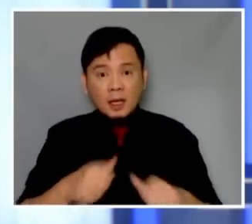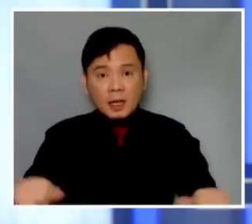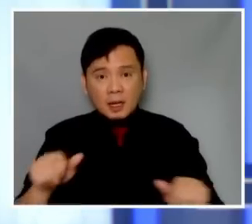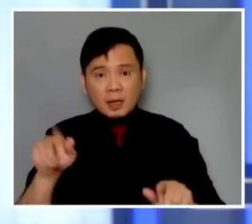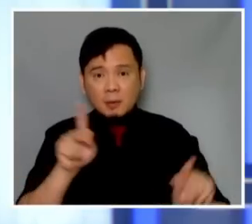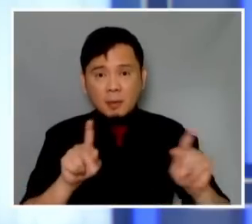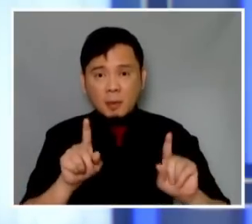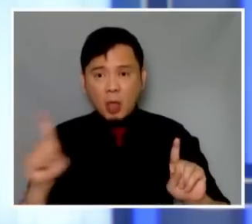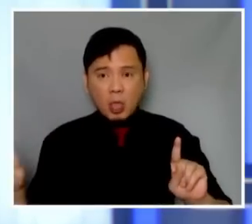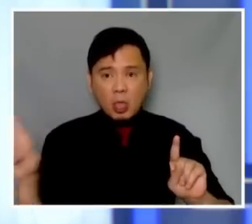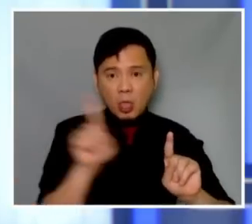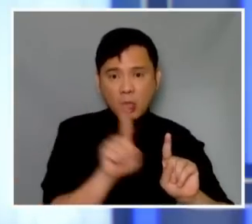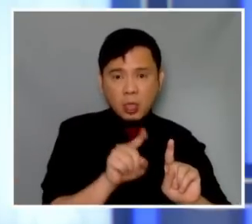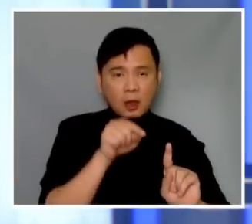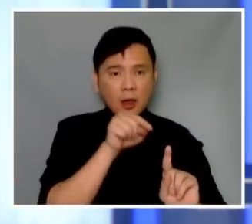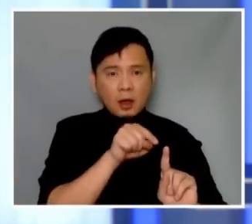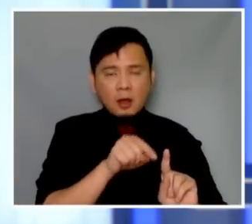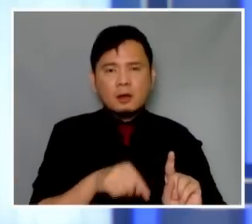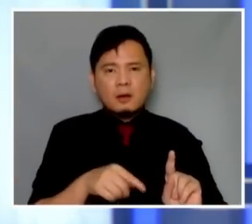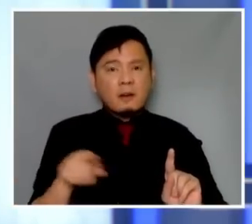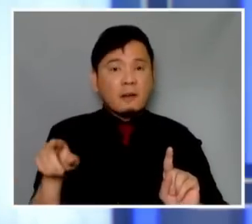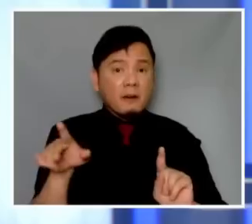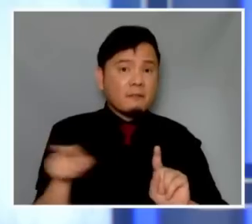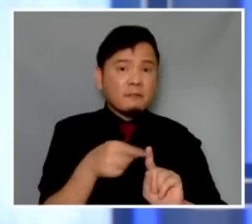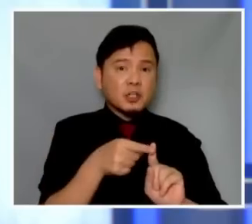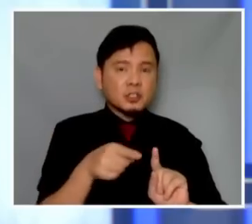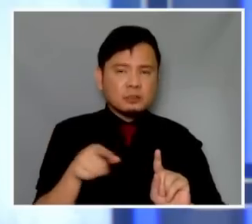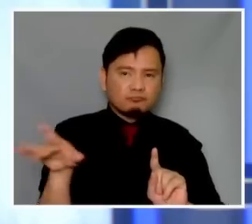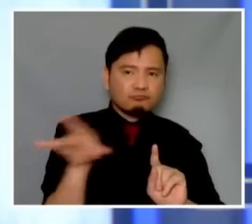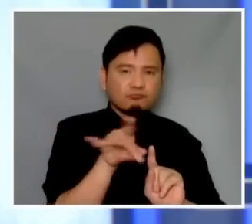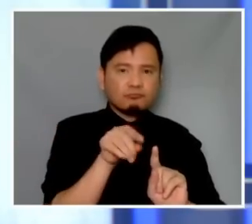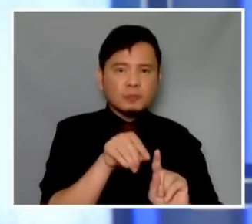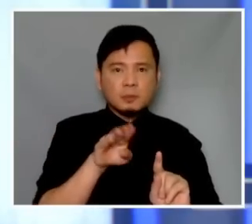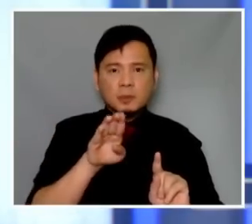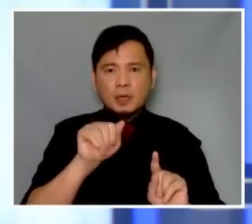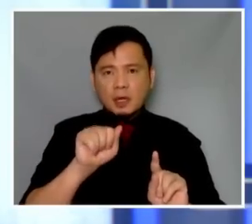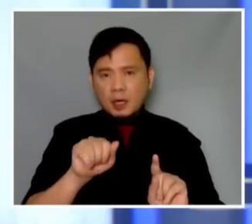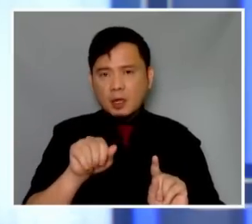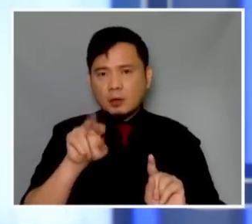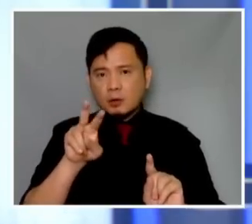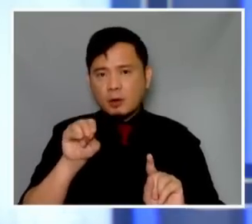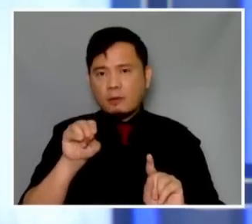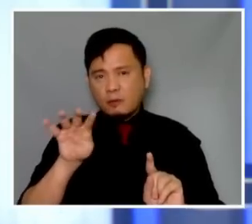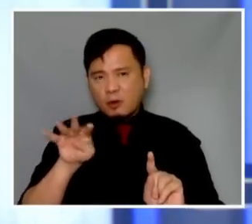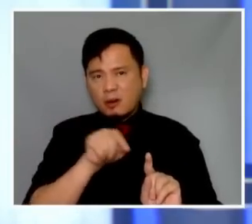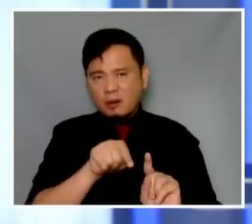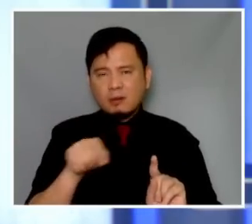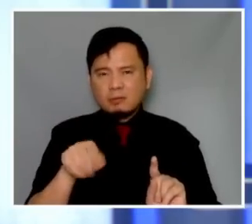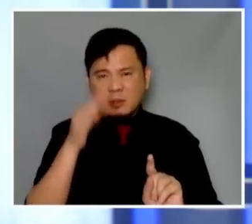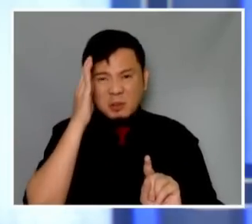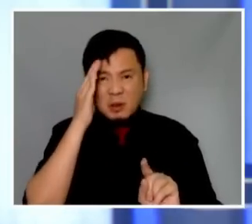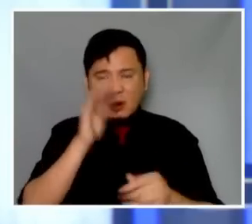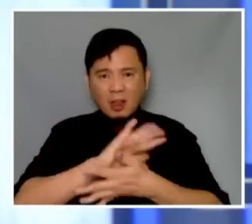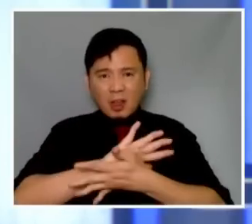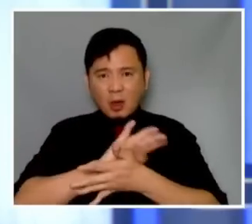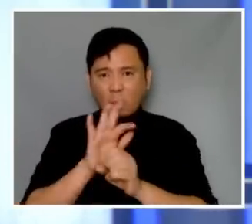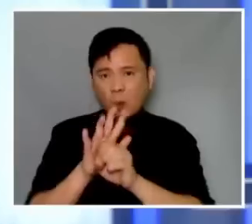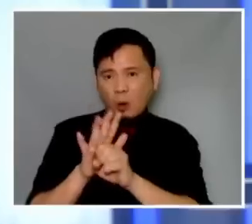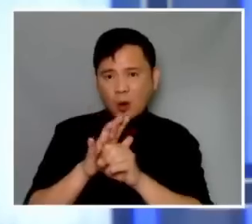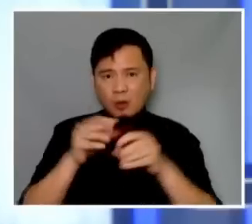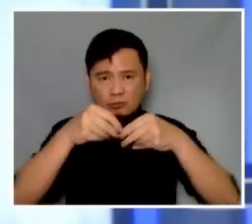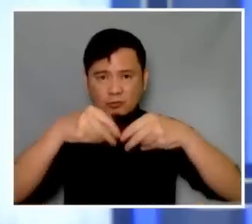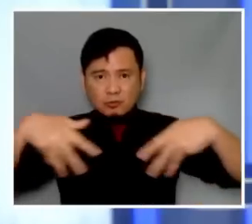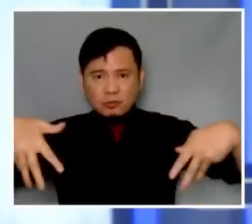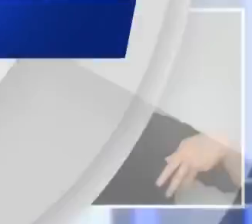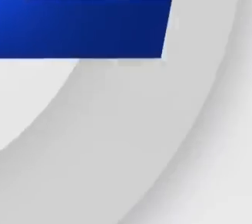tinamaan ng BA.2.12 sub lineage ng Omicron variant sa bansa. Nagpapatrol, Rafael